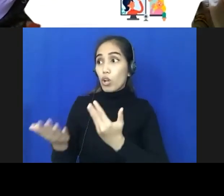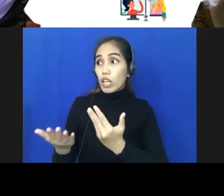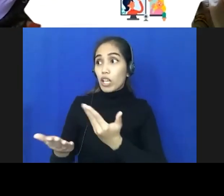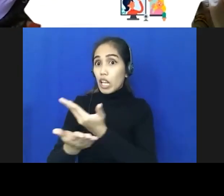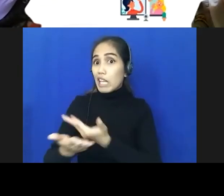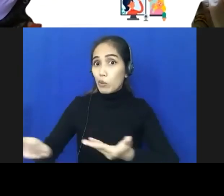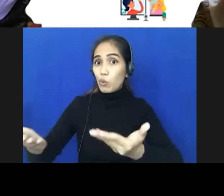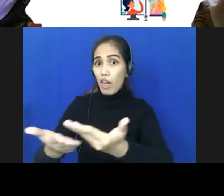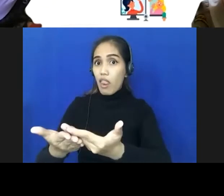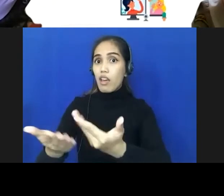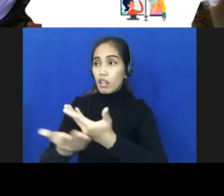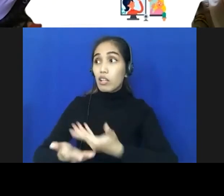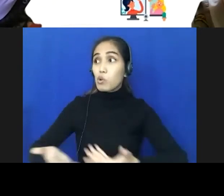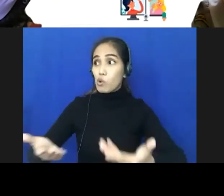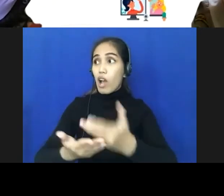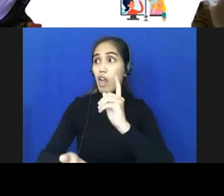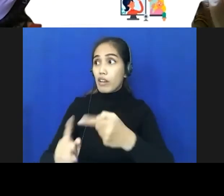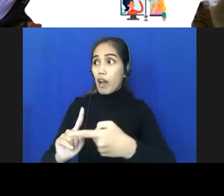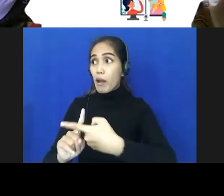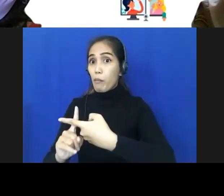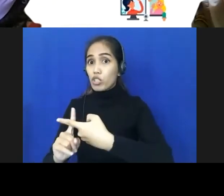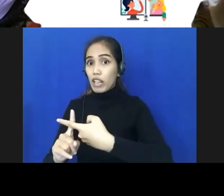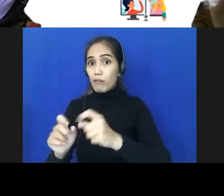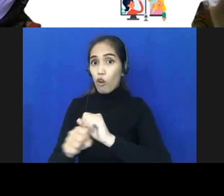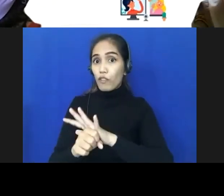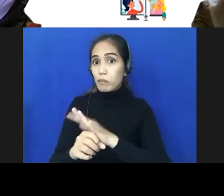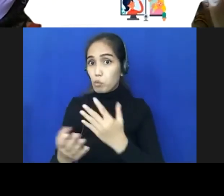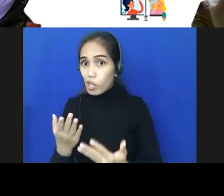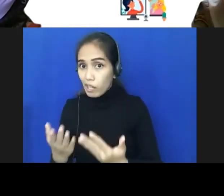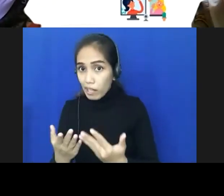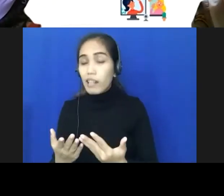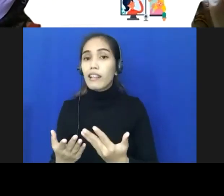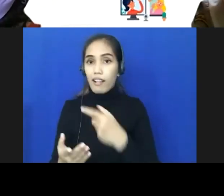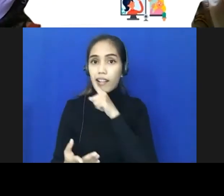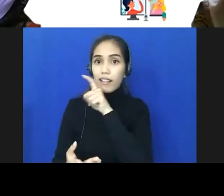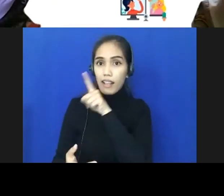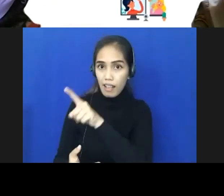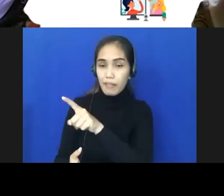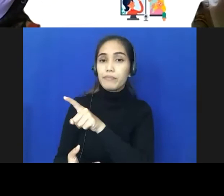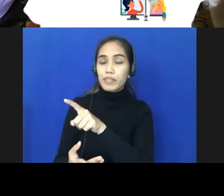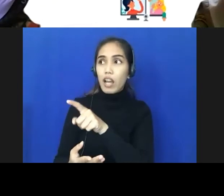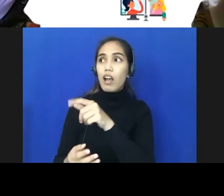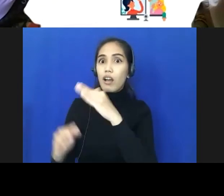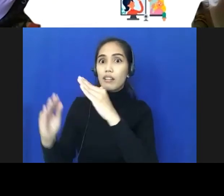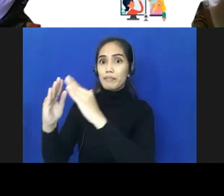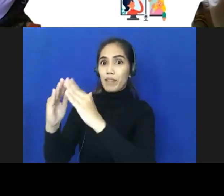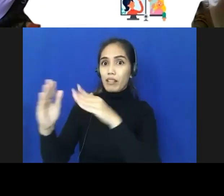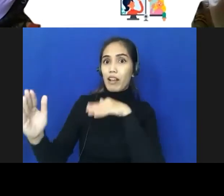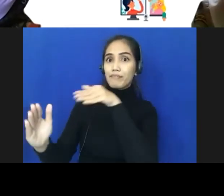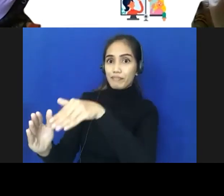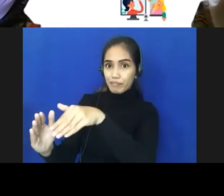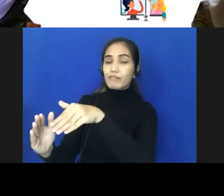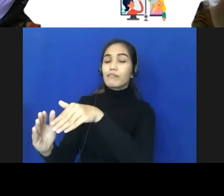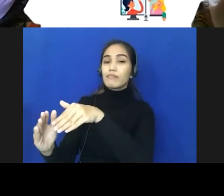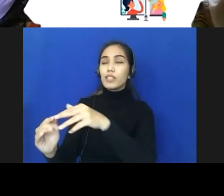ya, dengan home visit dengan protokol kesehatan. Juga kami menerapkan sebuah layanan WAG